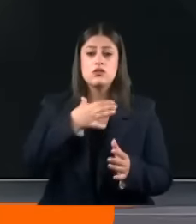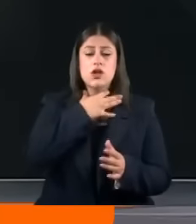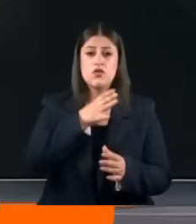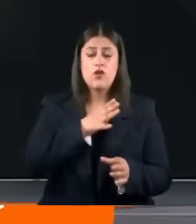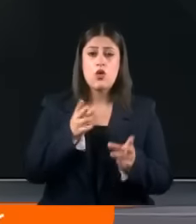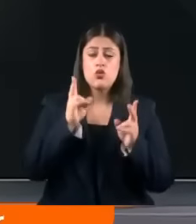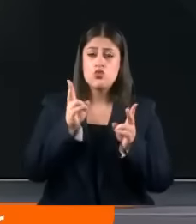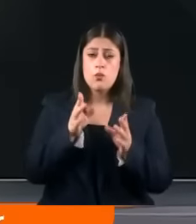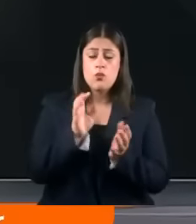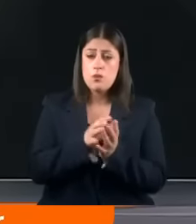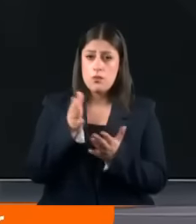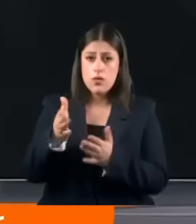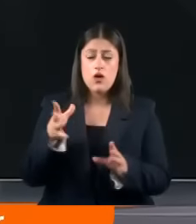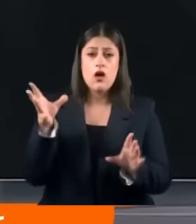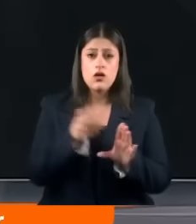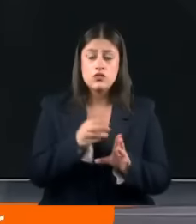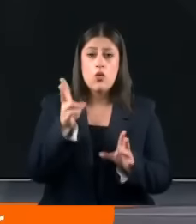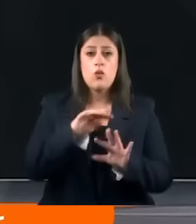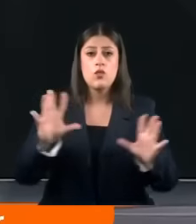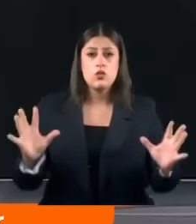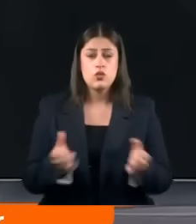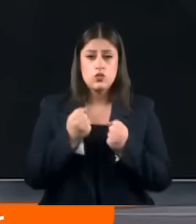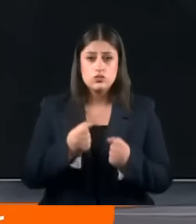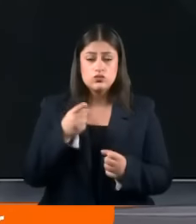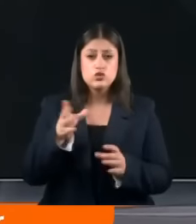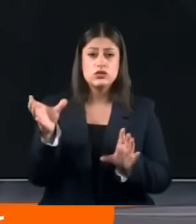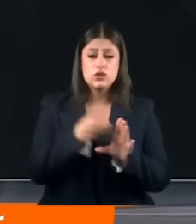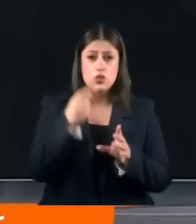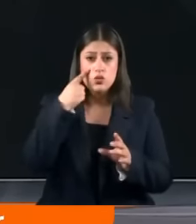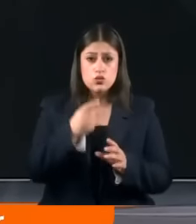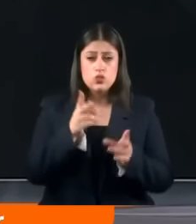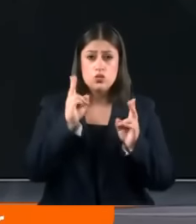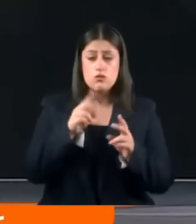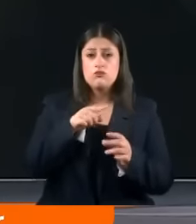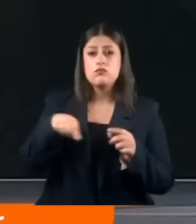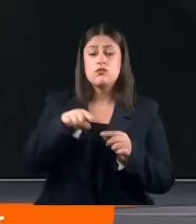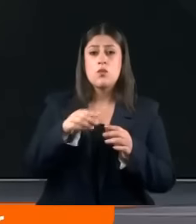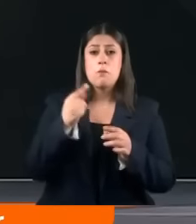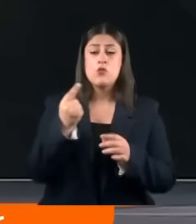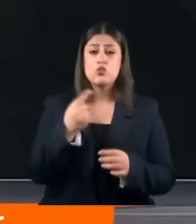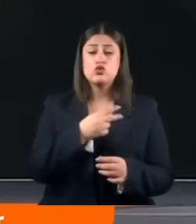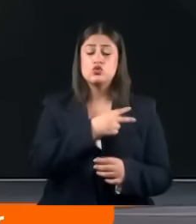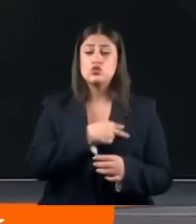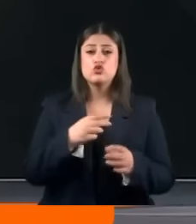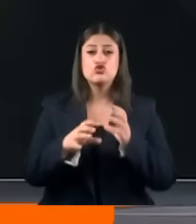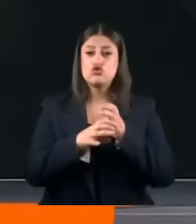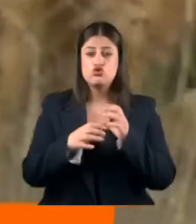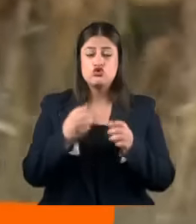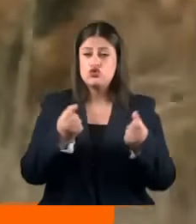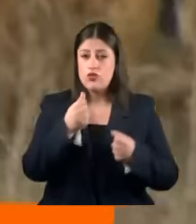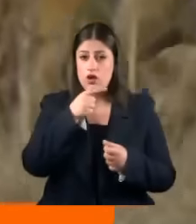uğradı. Ölümden döndü. Saldırıya uğradığı sırada bölgeden geçen minibüs şoförünün yardımıyla hayata tutuldu.